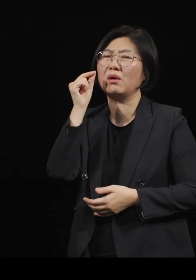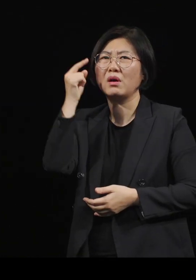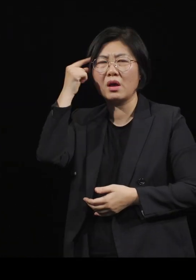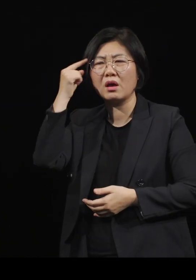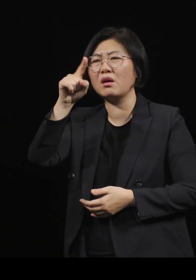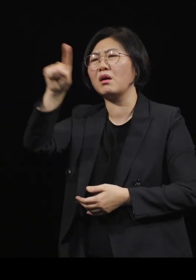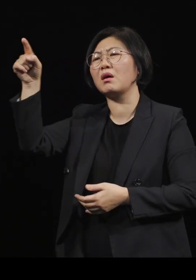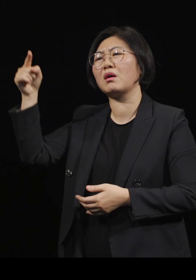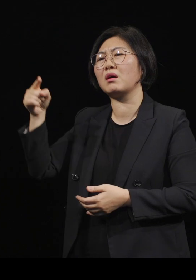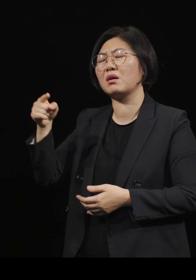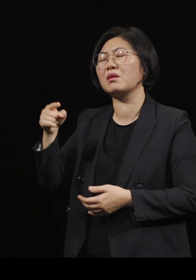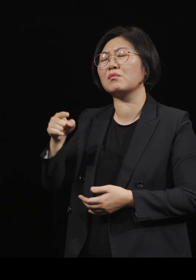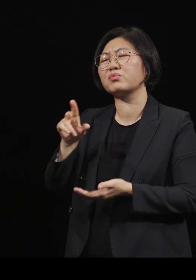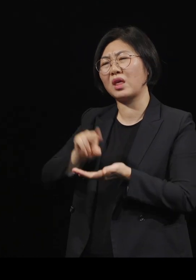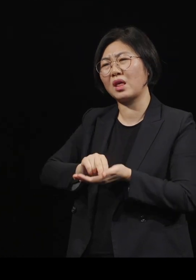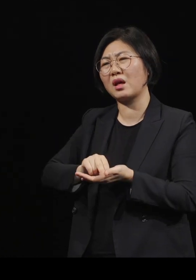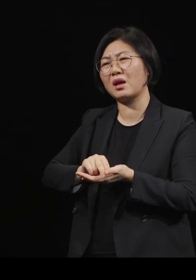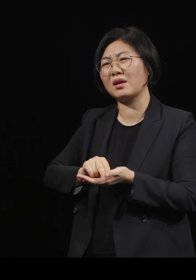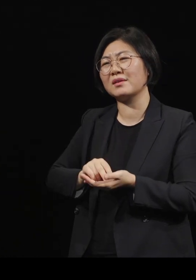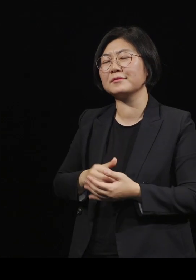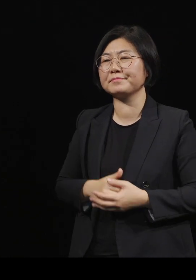판단하고 있는 것은 아닐까요?